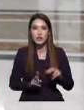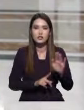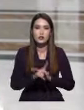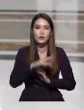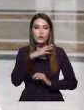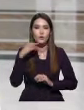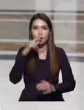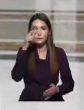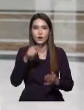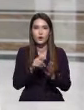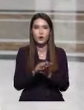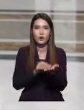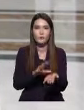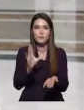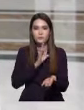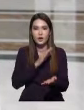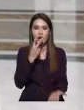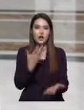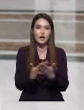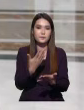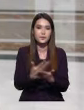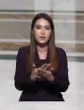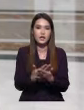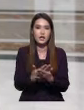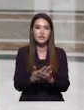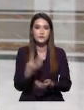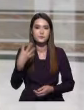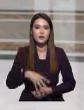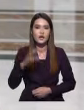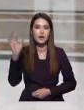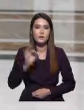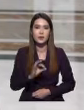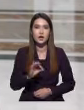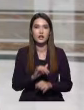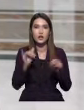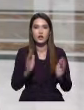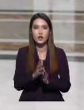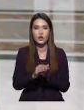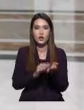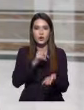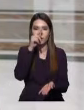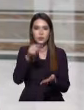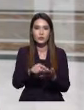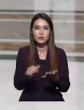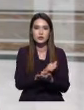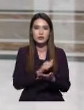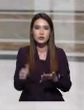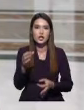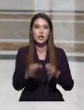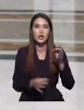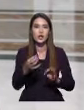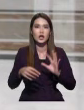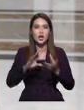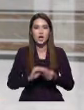түсті. Мысал айтатын болсақ, 40%-дан аса өтініштер жалпы юрисдикциялық соттардың шешімдерін